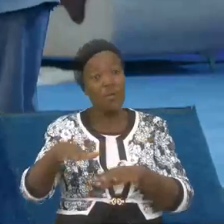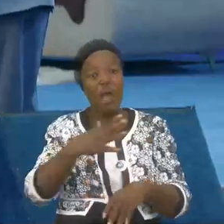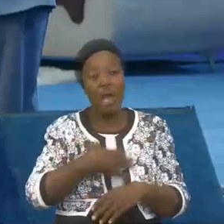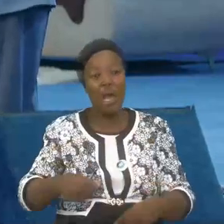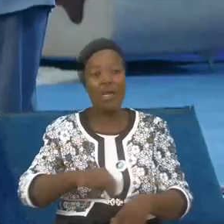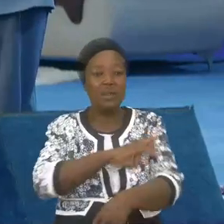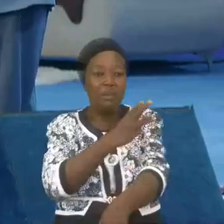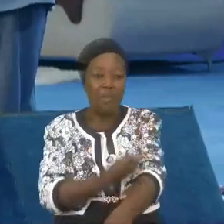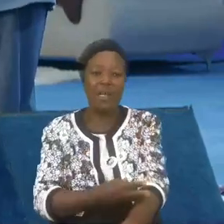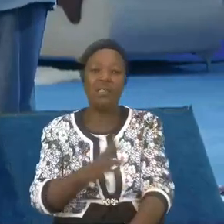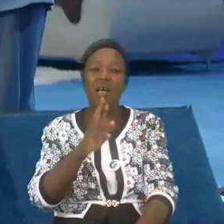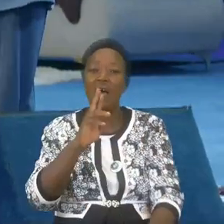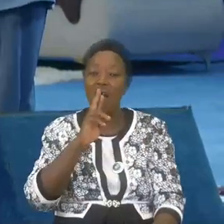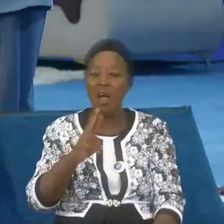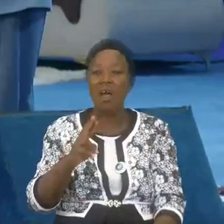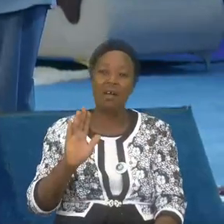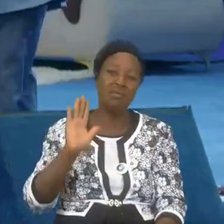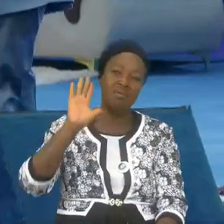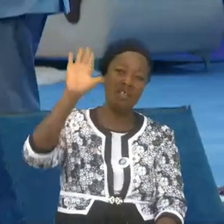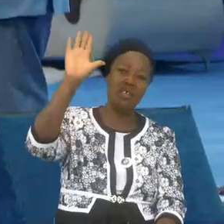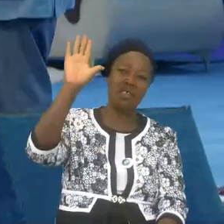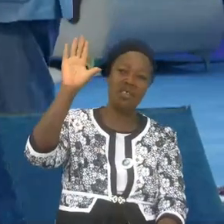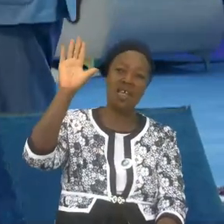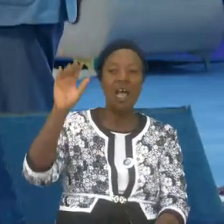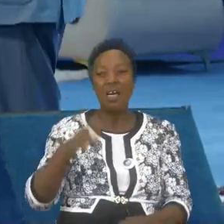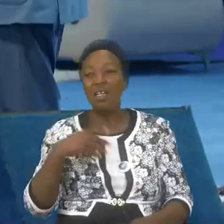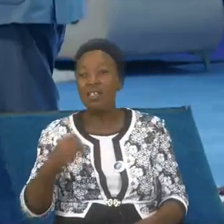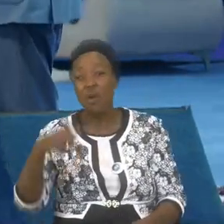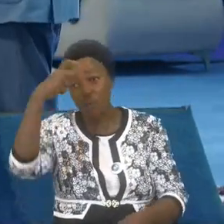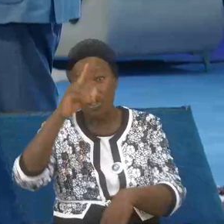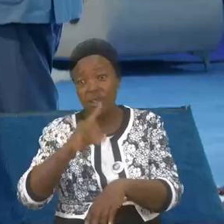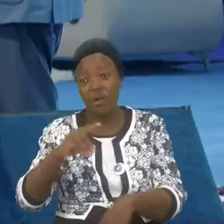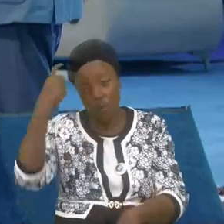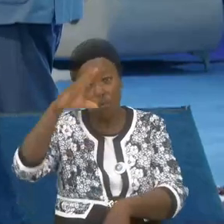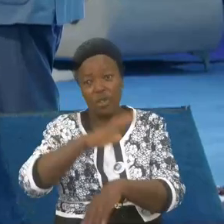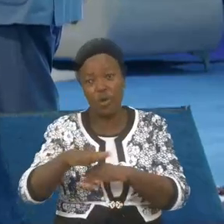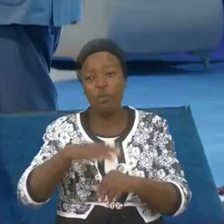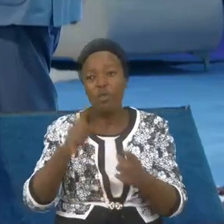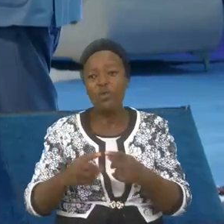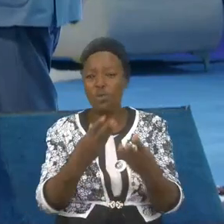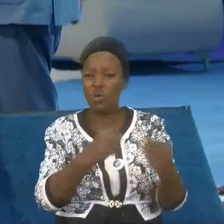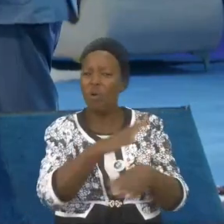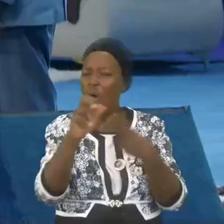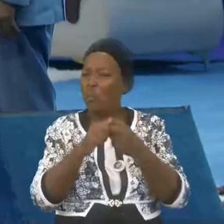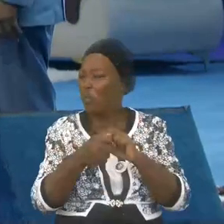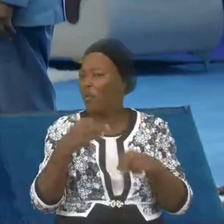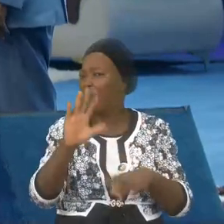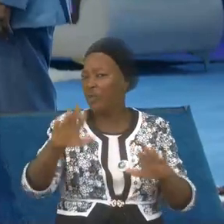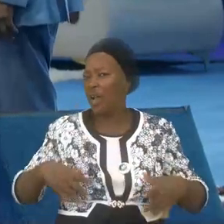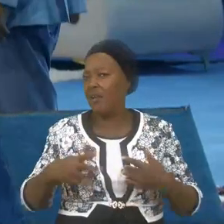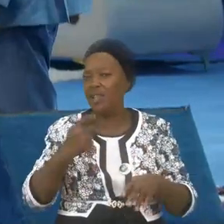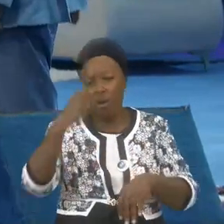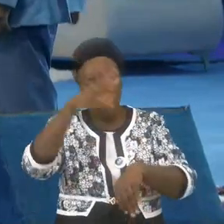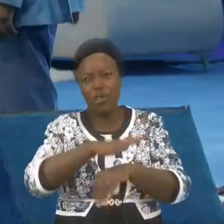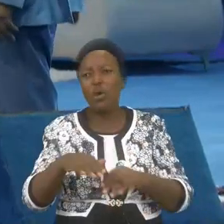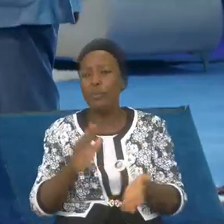À lui appartient la sagesse et la force. La sagesse de régler tous les problèmes de ta vie. La sagesse appartient au